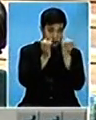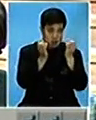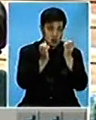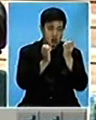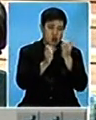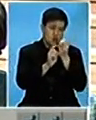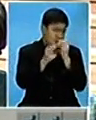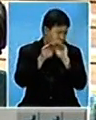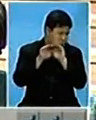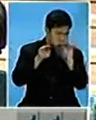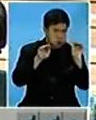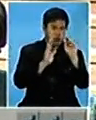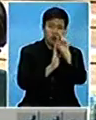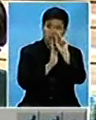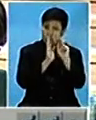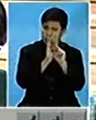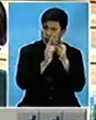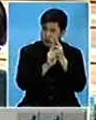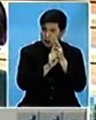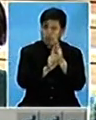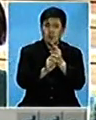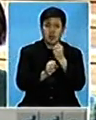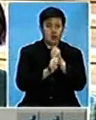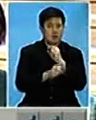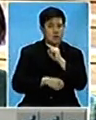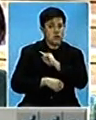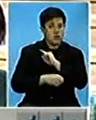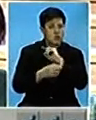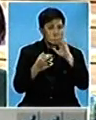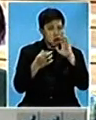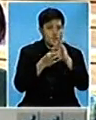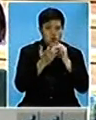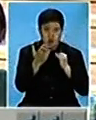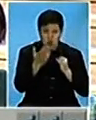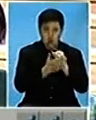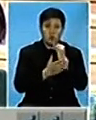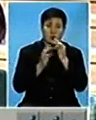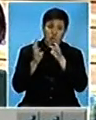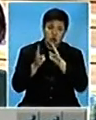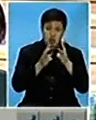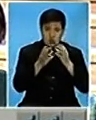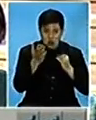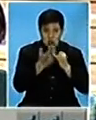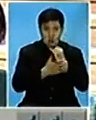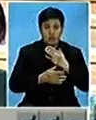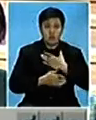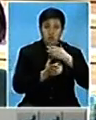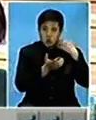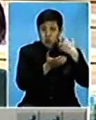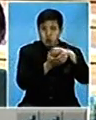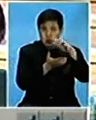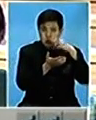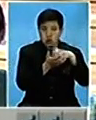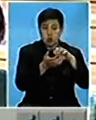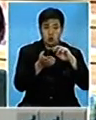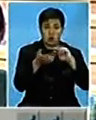นิติรัฐนิติธรรมทำหน้าที่ด้วยความถูกต้อง สิ่งที่ผมพูดนั้นไม่ใช่นาย